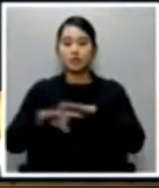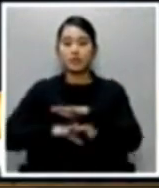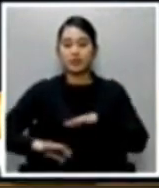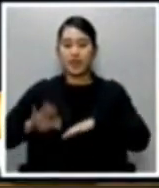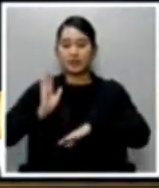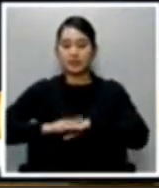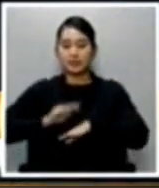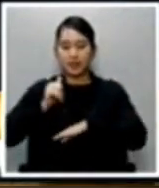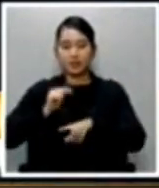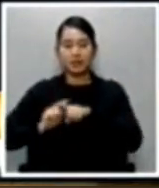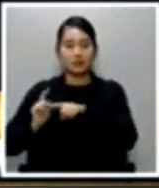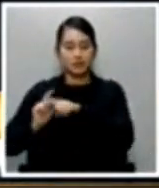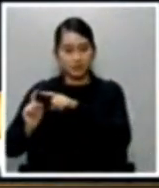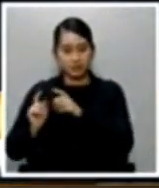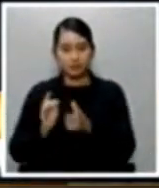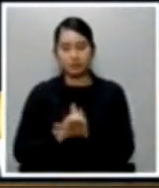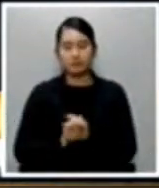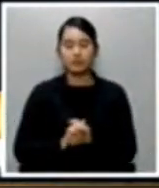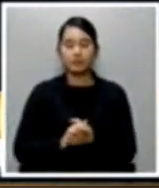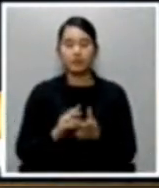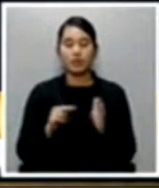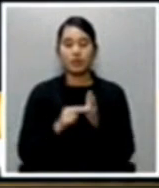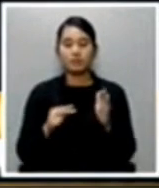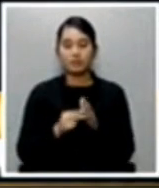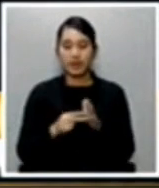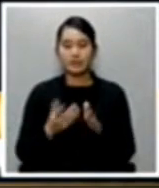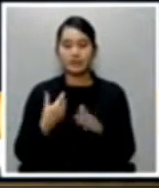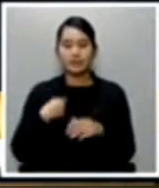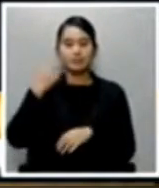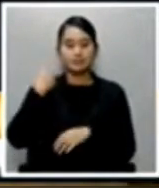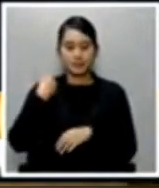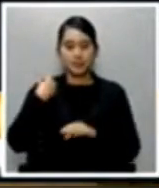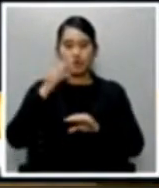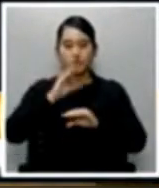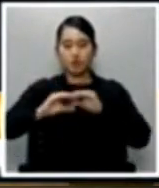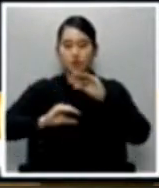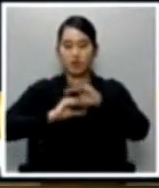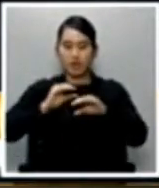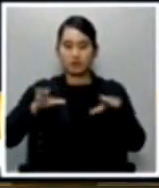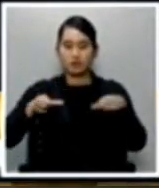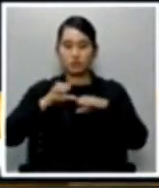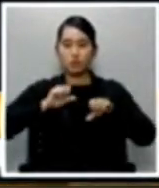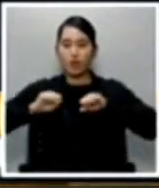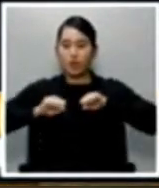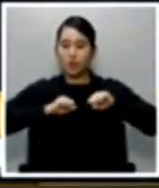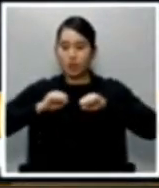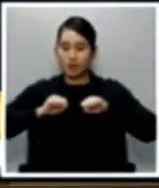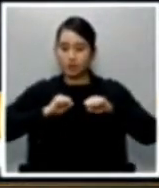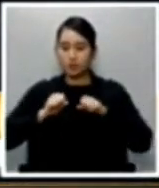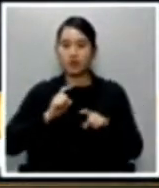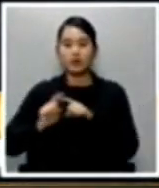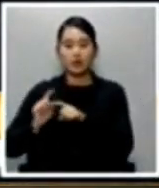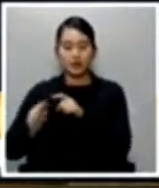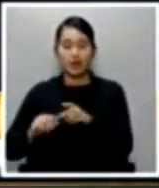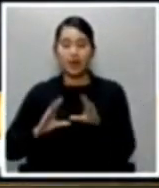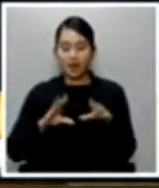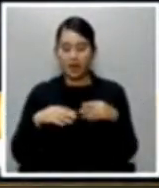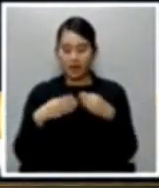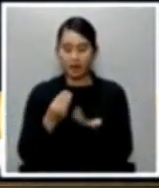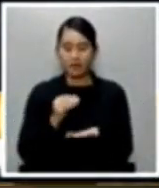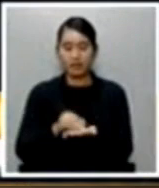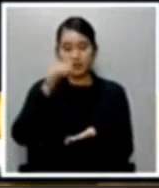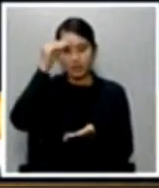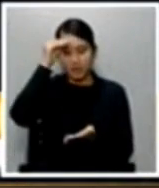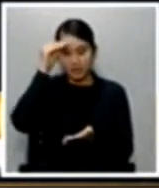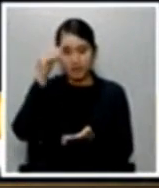ท่านอาจารย์พิสิทธิ์ได้พูดถึงนะครับเราจึงมีโครงการที่เราเรียกว่ายุวชนสร้างชาตินะครับโดยที่ให้นักศึกษานั้นสาม